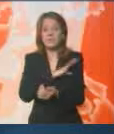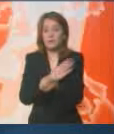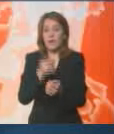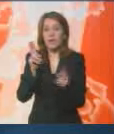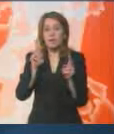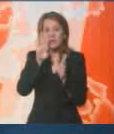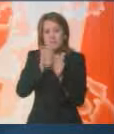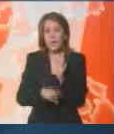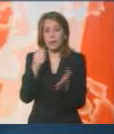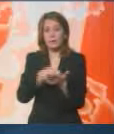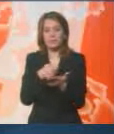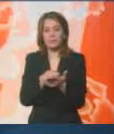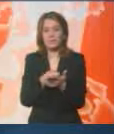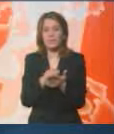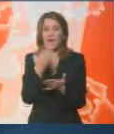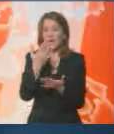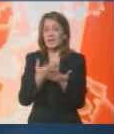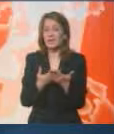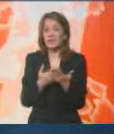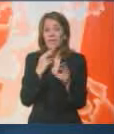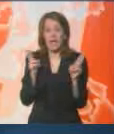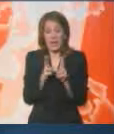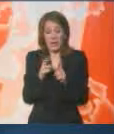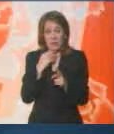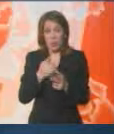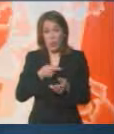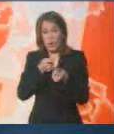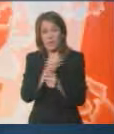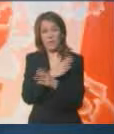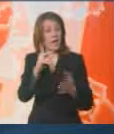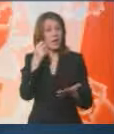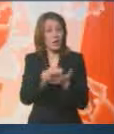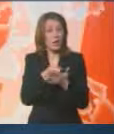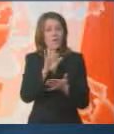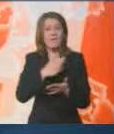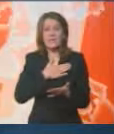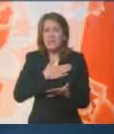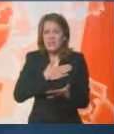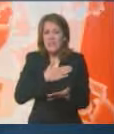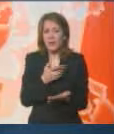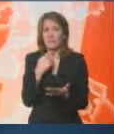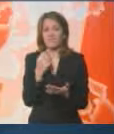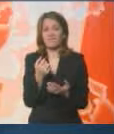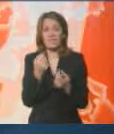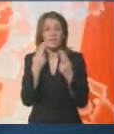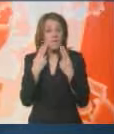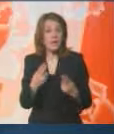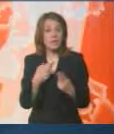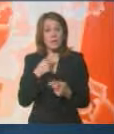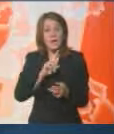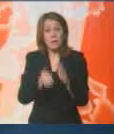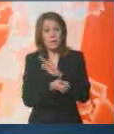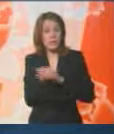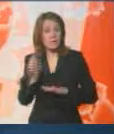spustite cene? Pa računica je kompleksna, jer kažem, mi kratkoročno ulažemo velika sredstva. To su sredstva koje imaju svoju cenu. E sada, mi ne možemo da